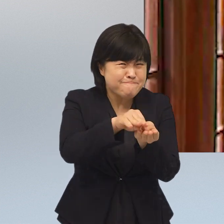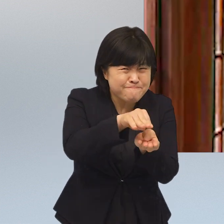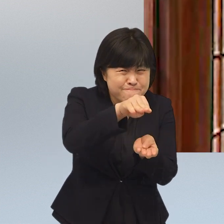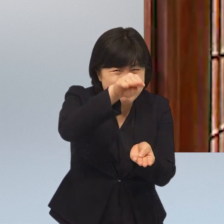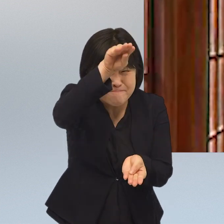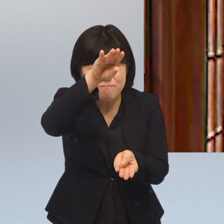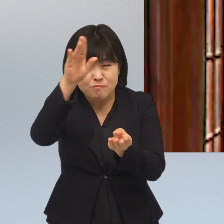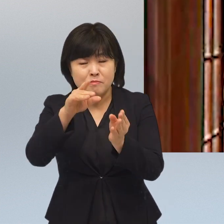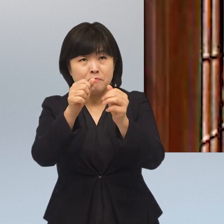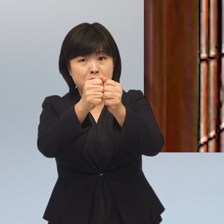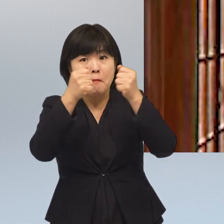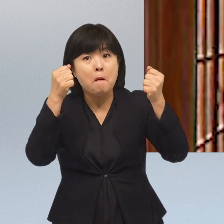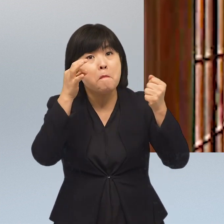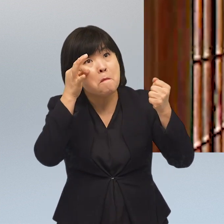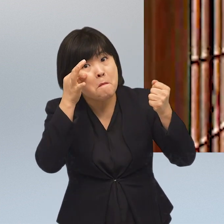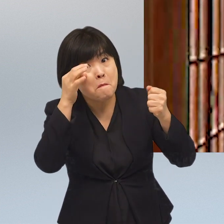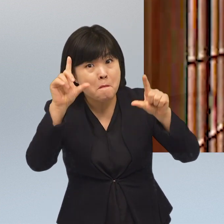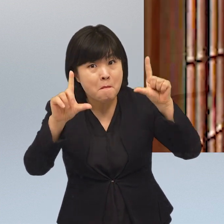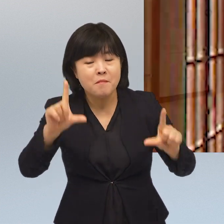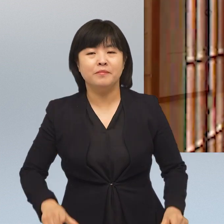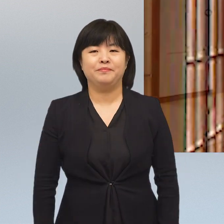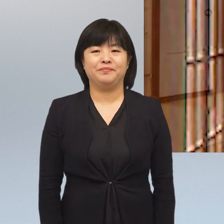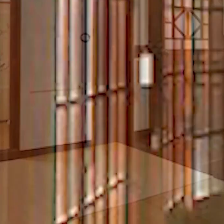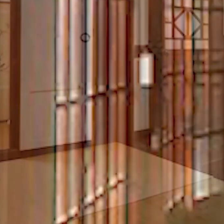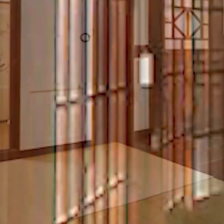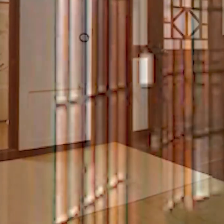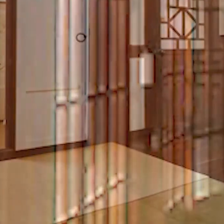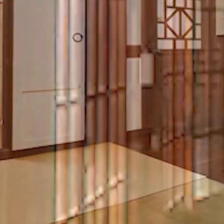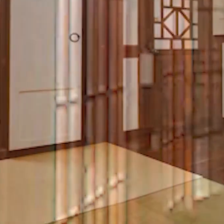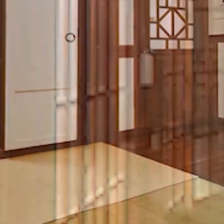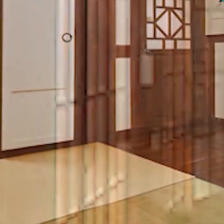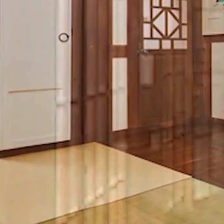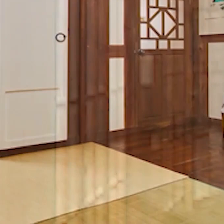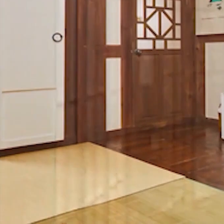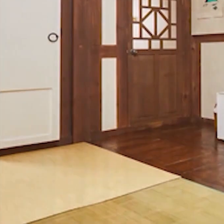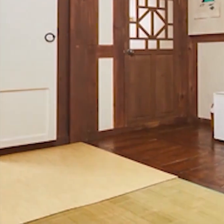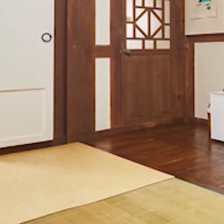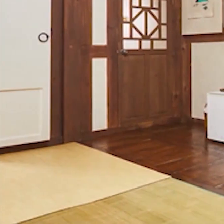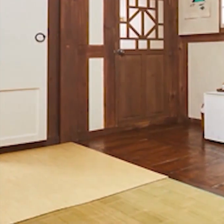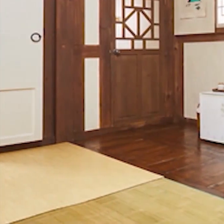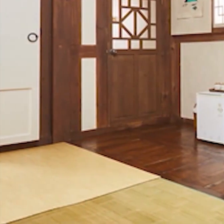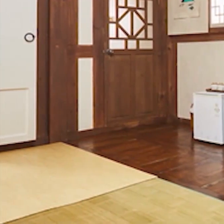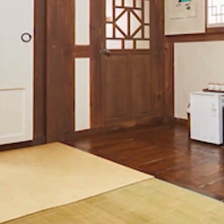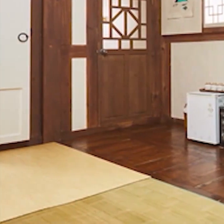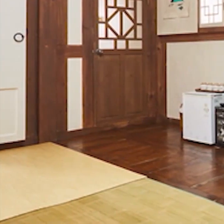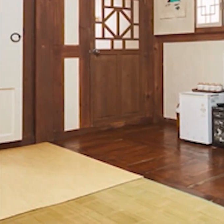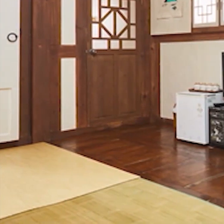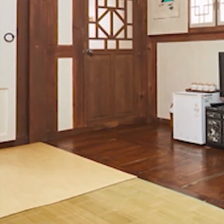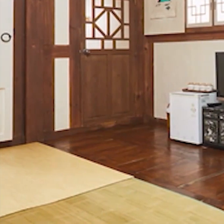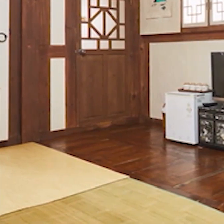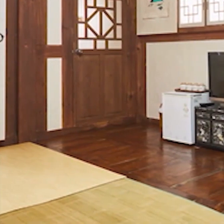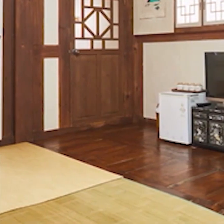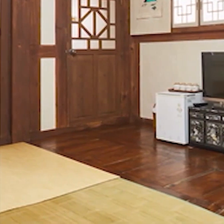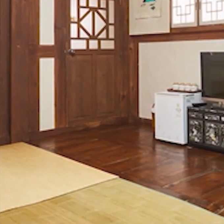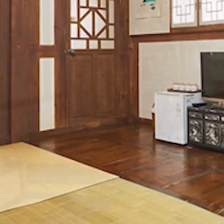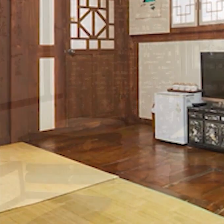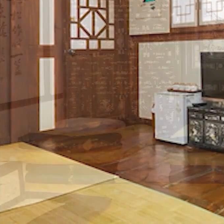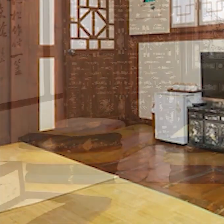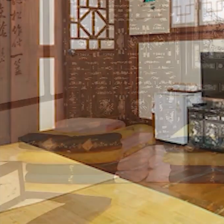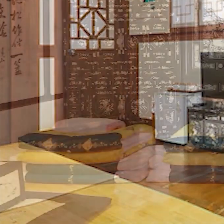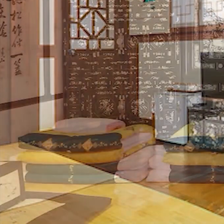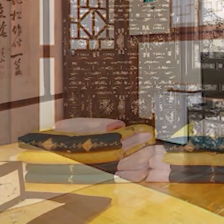그 중에서도 급변의 시기, 1920년대 개화기부터 자립경제가 시작되던